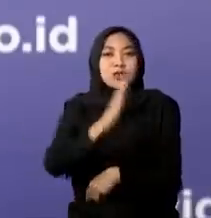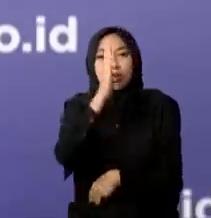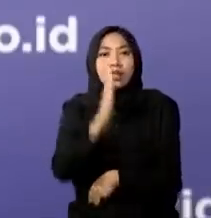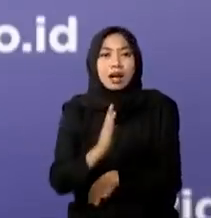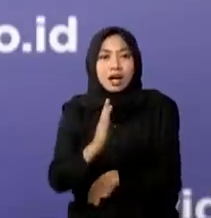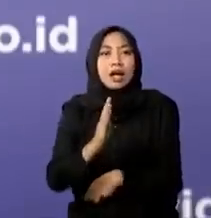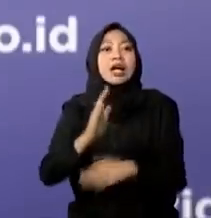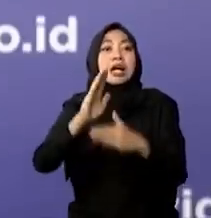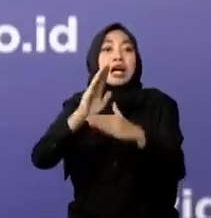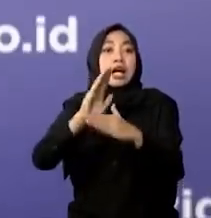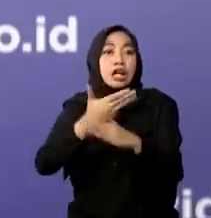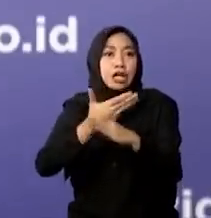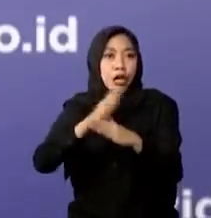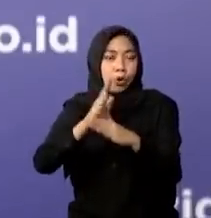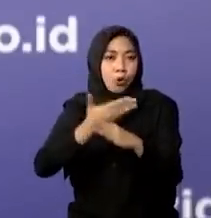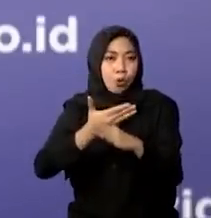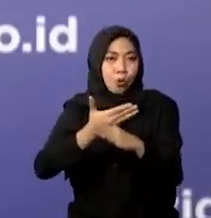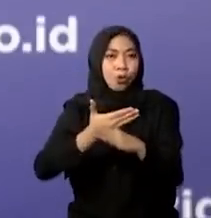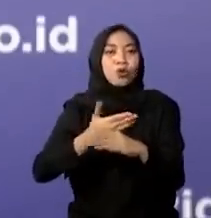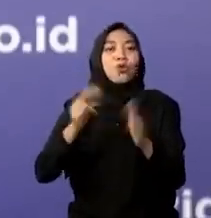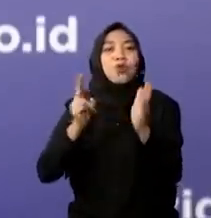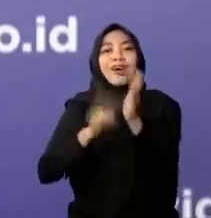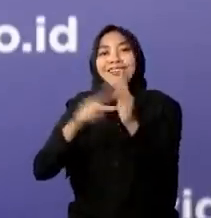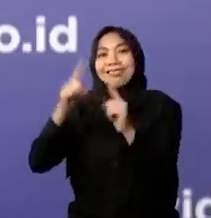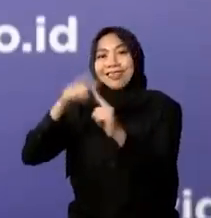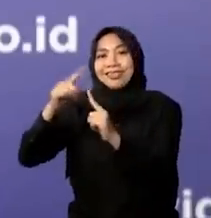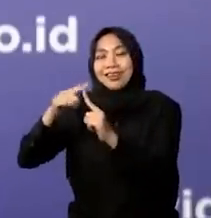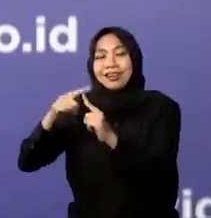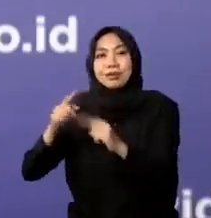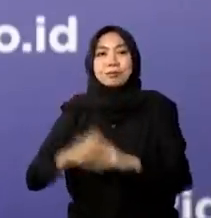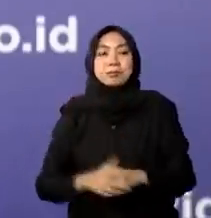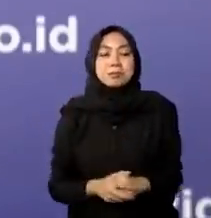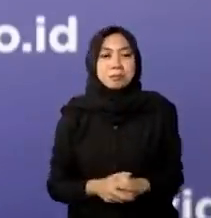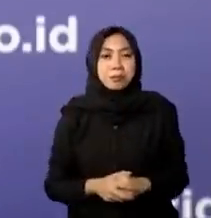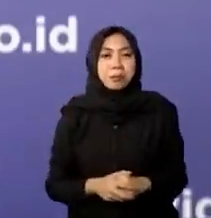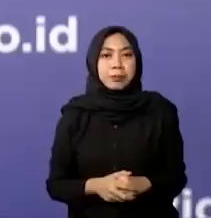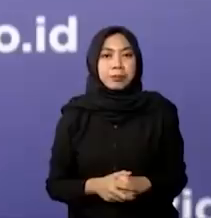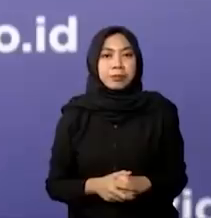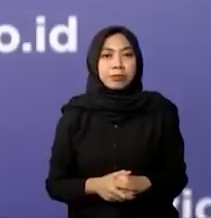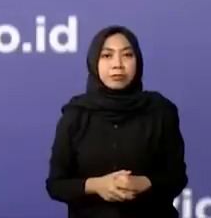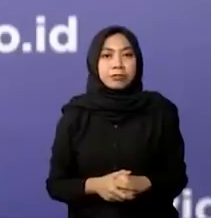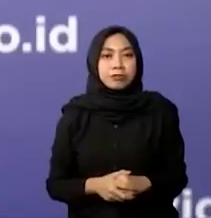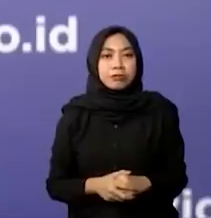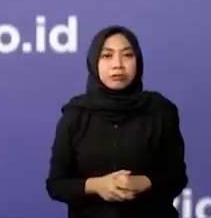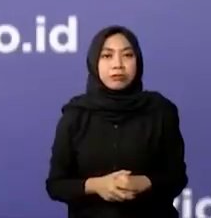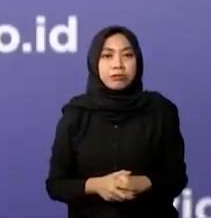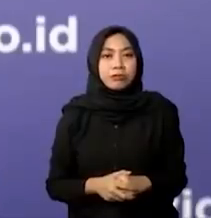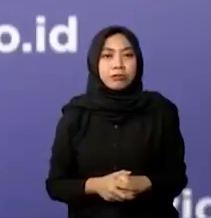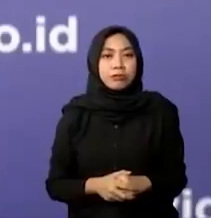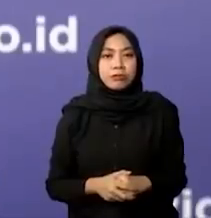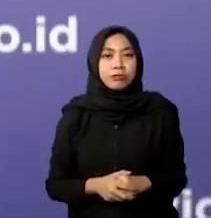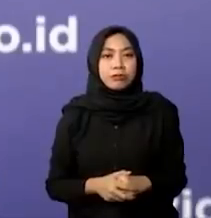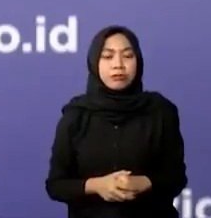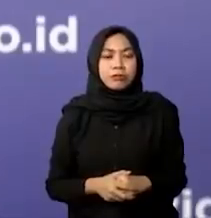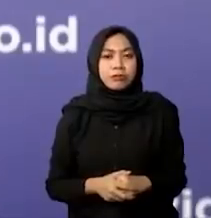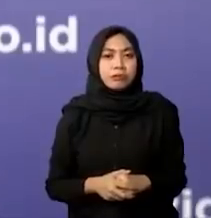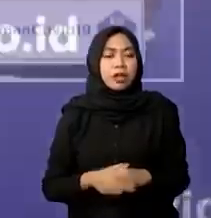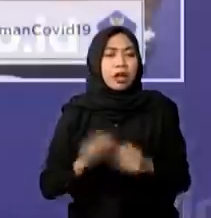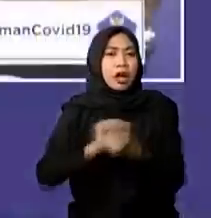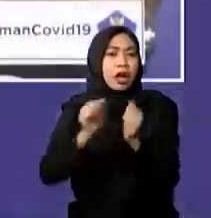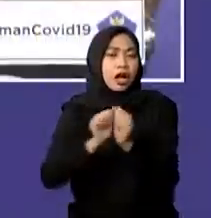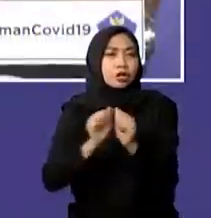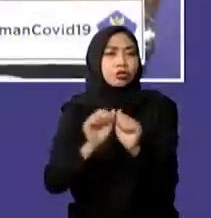Riau dan Nusa Tenggara Timur jumlah kasus sembuh yang kita data hari ini adalah